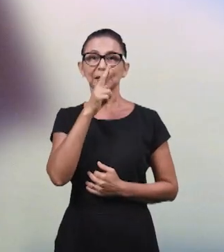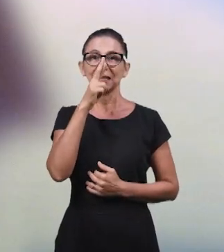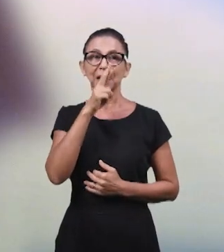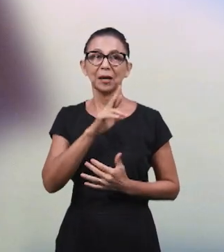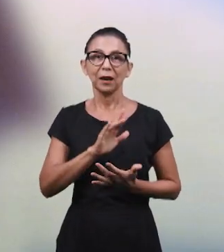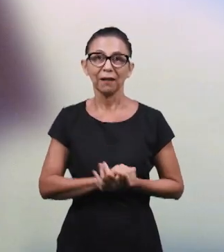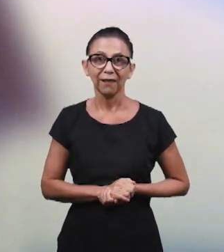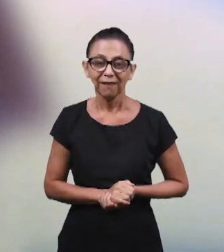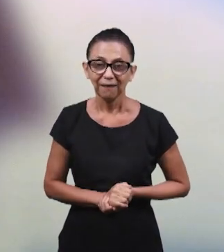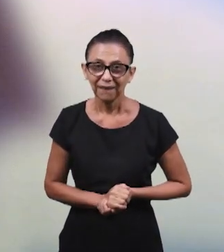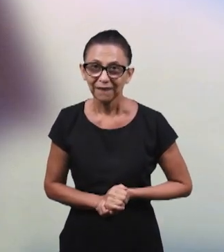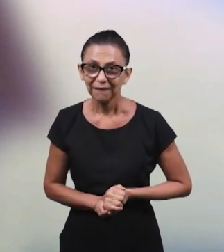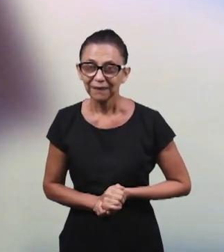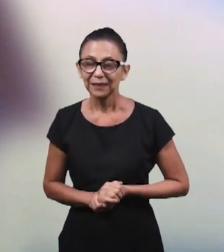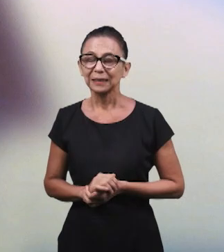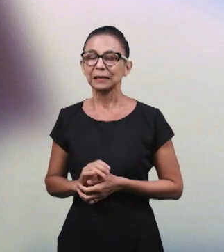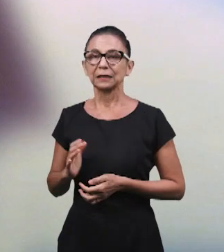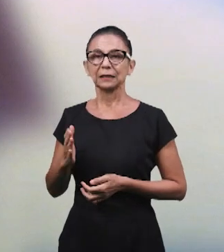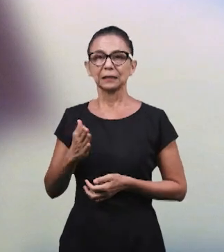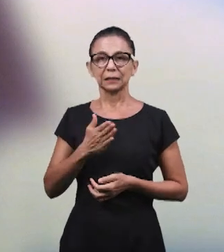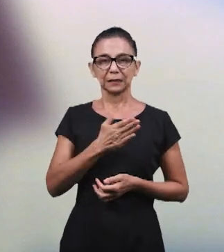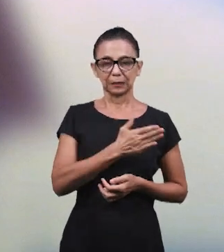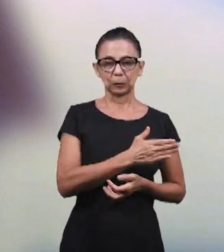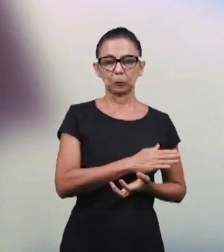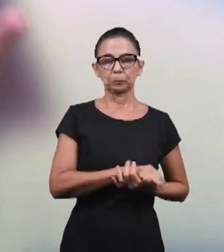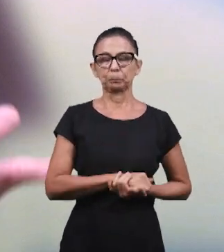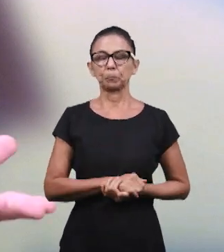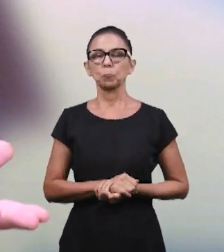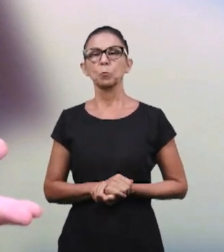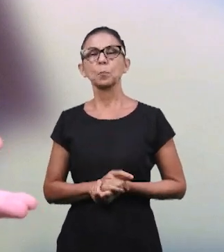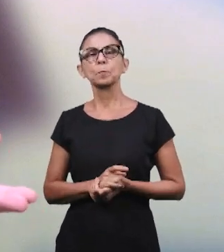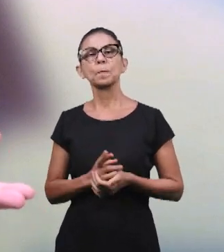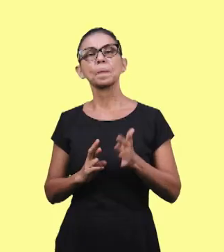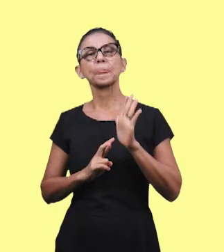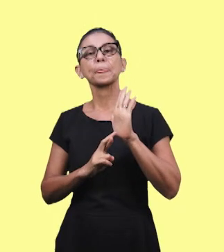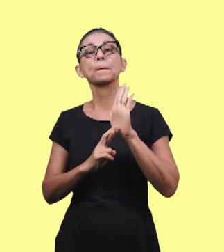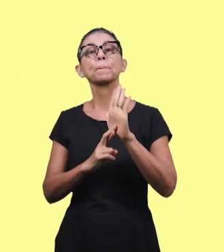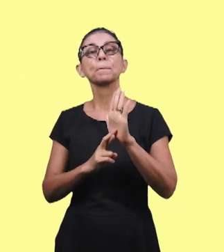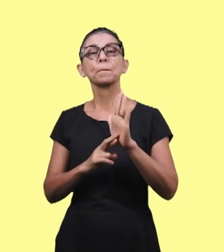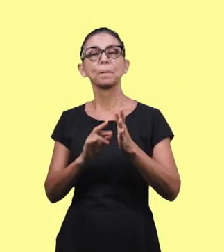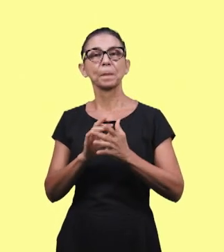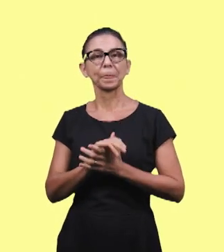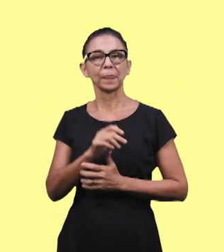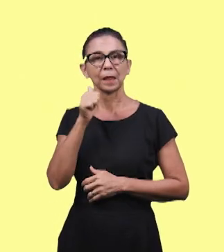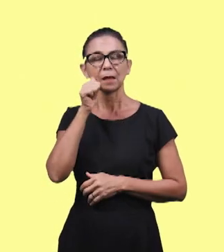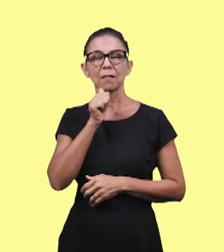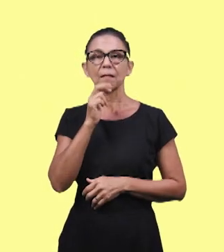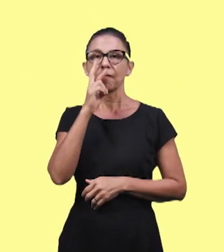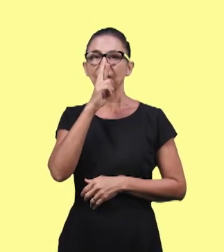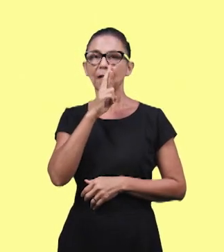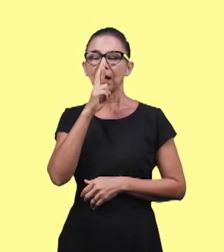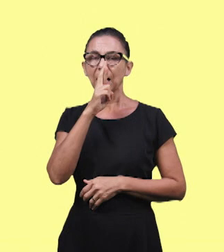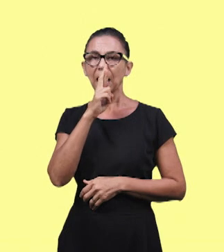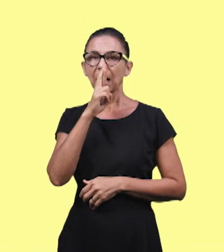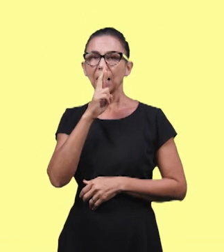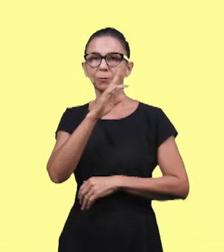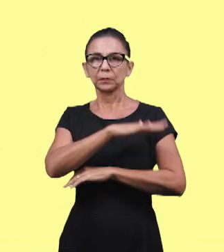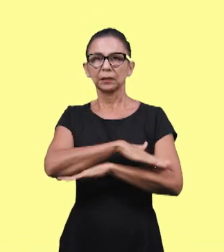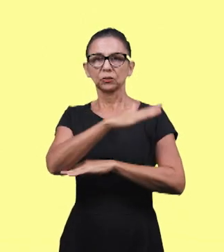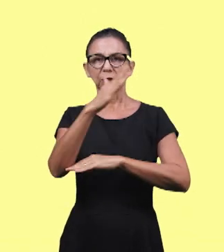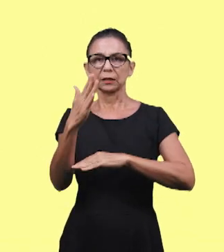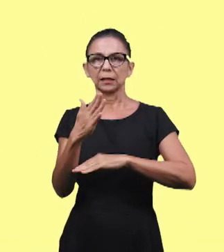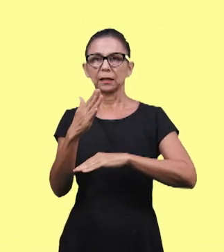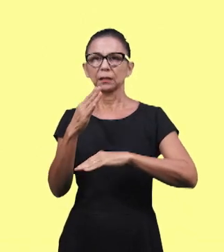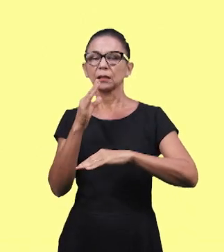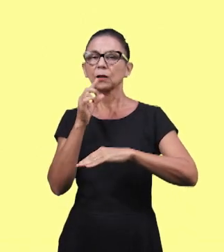ont été sauvés. La décision de Rahab à mettre le fil écarlate pointait vers quoi? Le